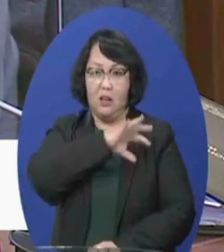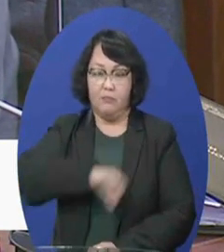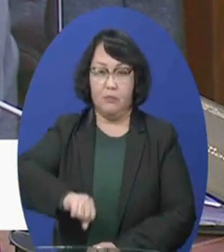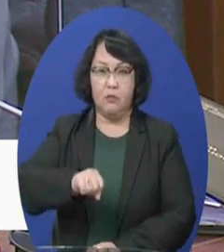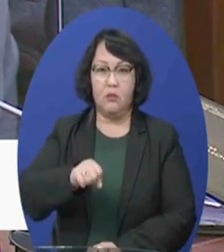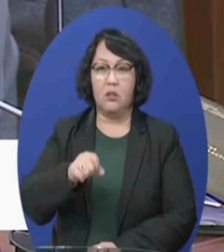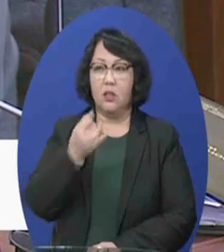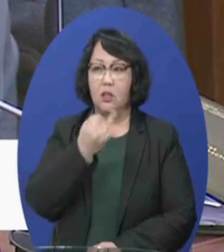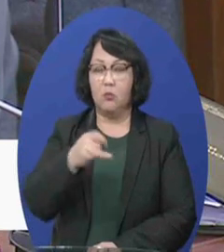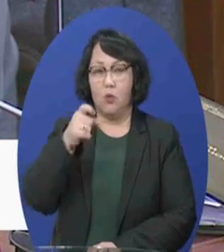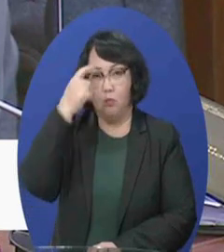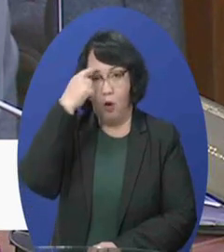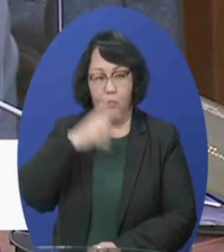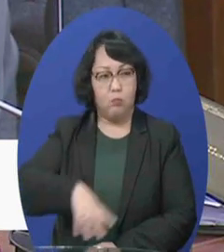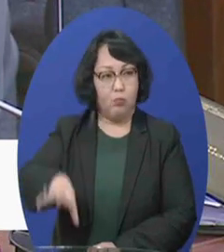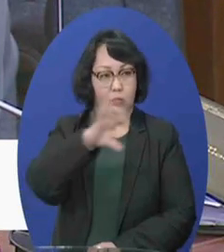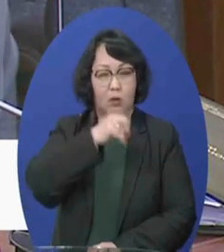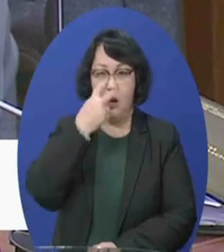яддаг.